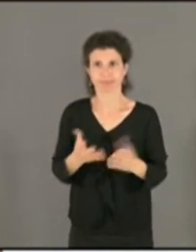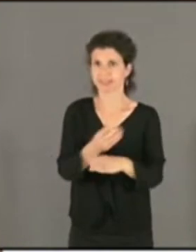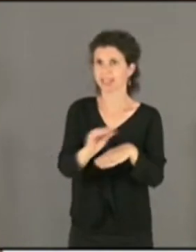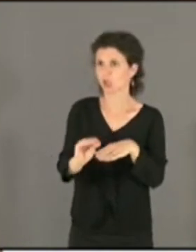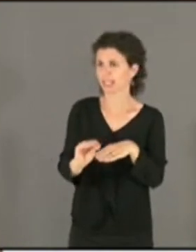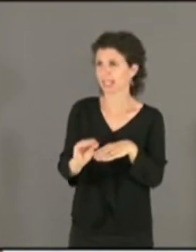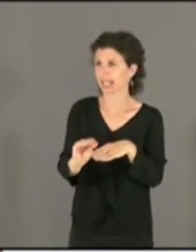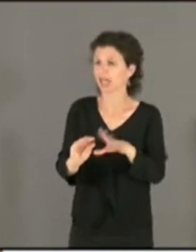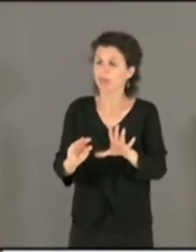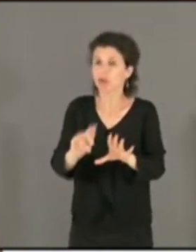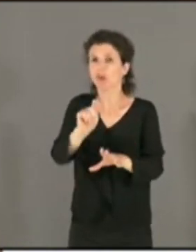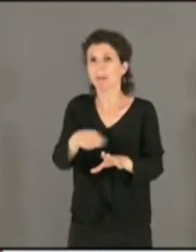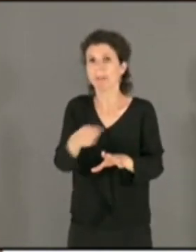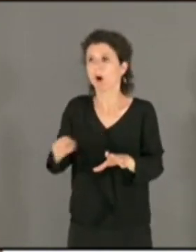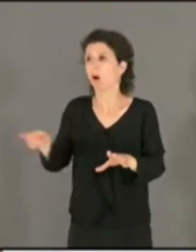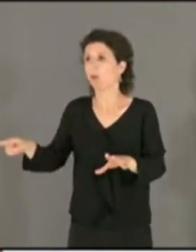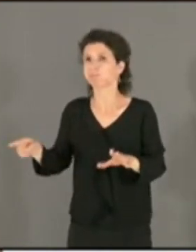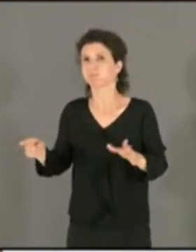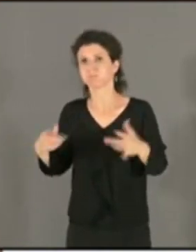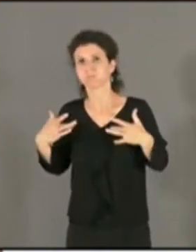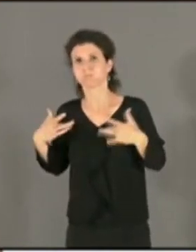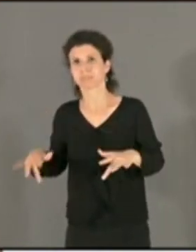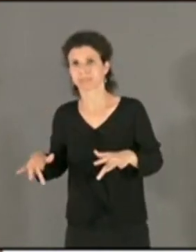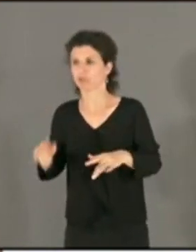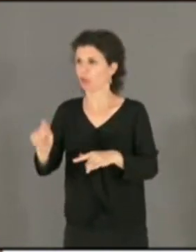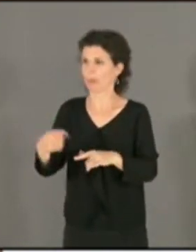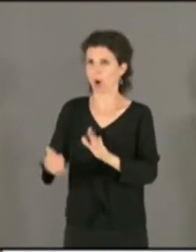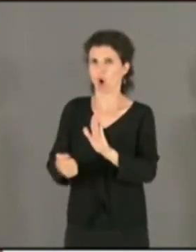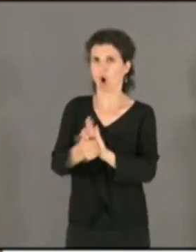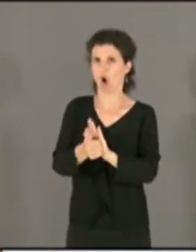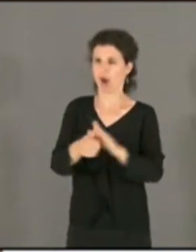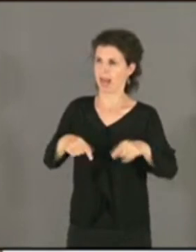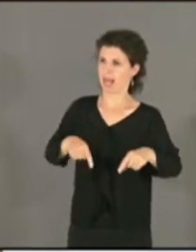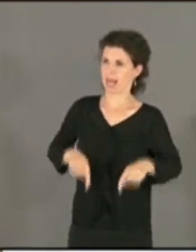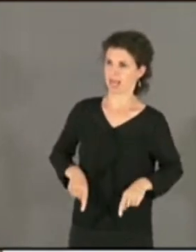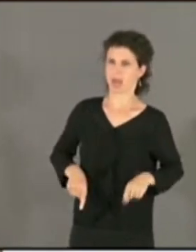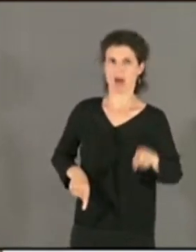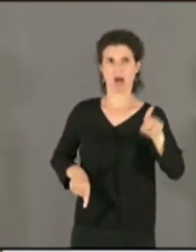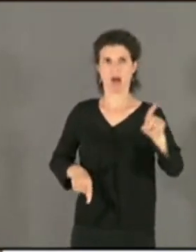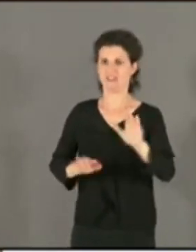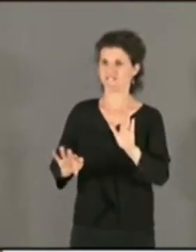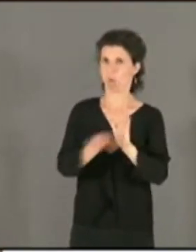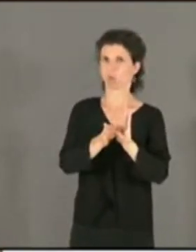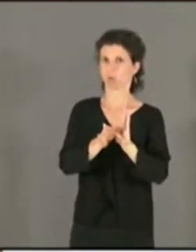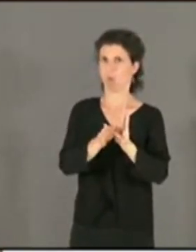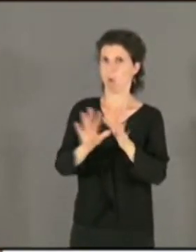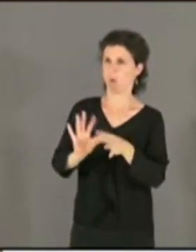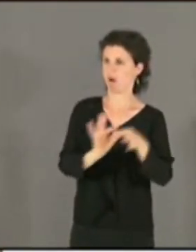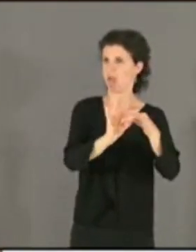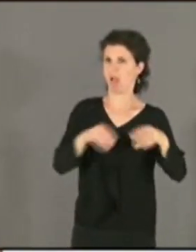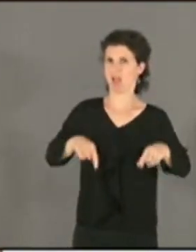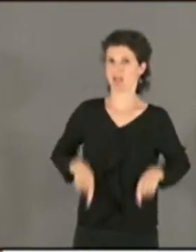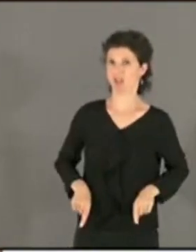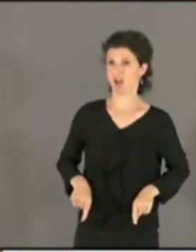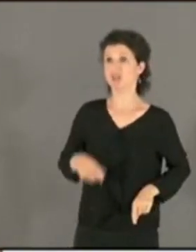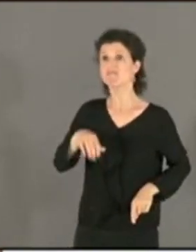pas sa prérogative, c'est une prérogative de l'État, on le sait très bien, fonction régalienne, mais puisque l'État se désengage, puisque l'État